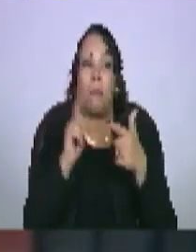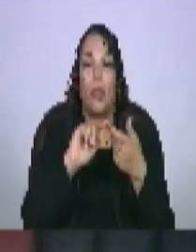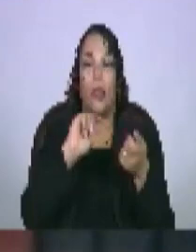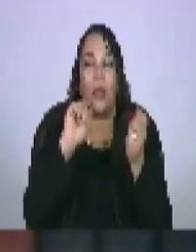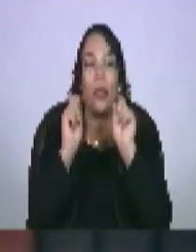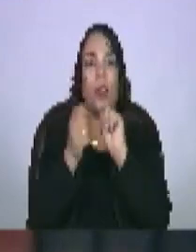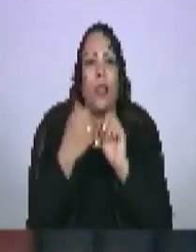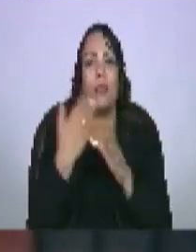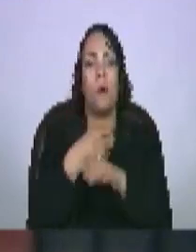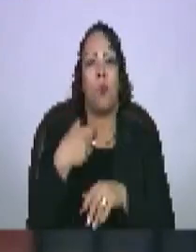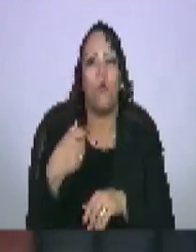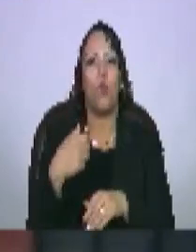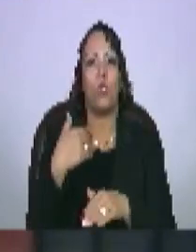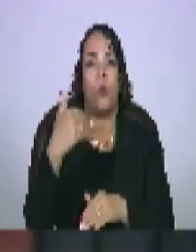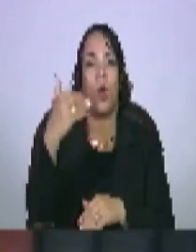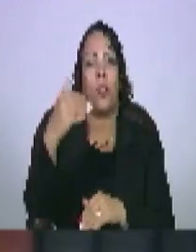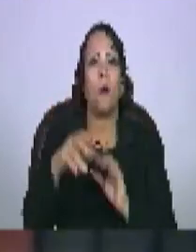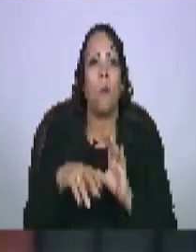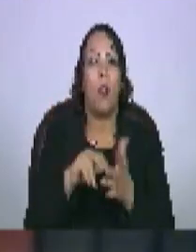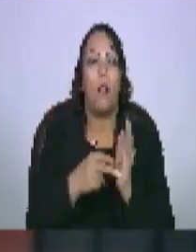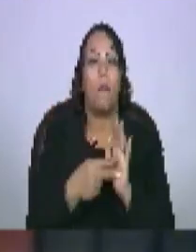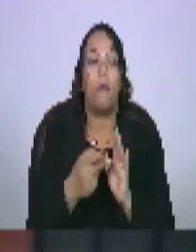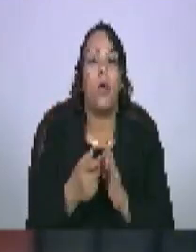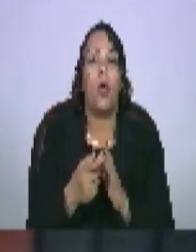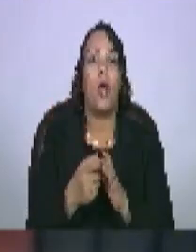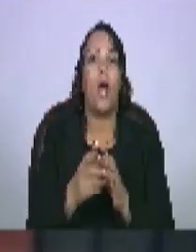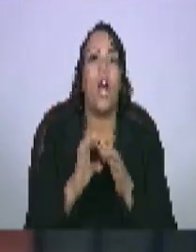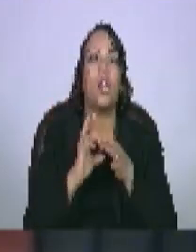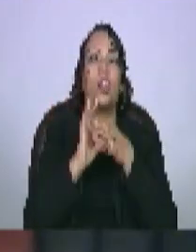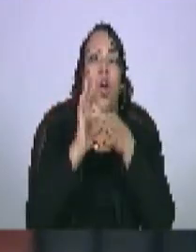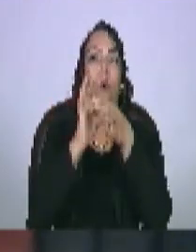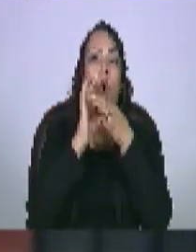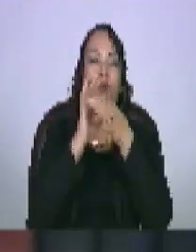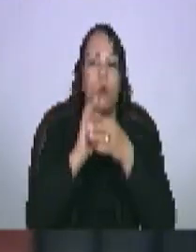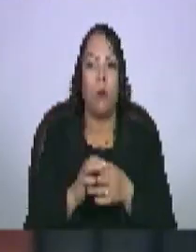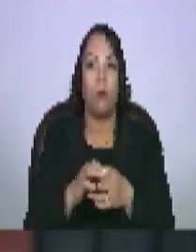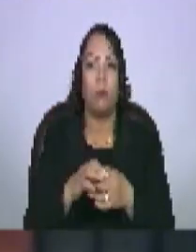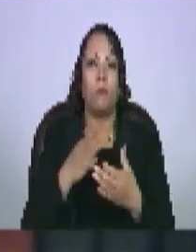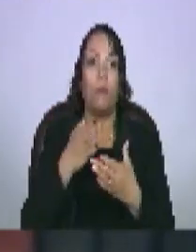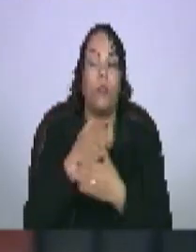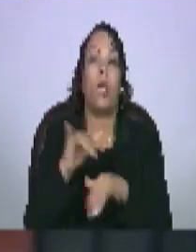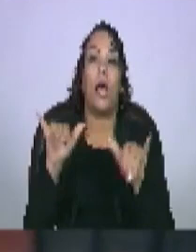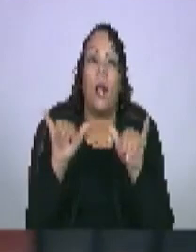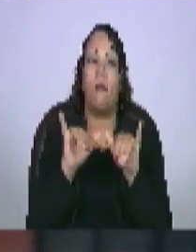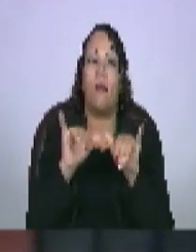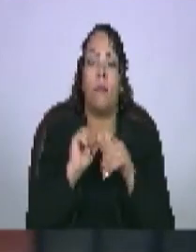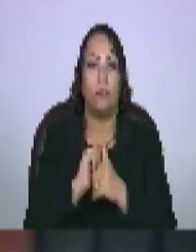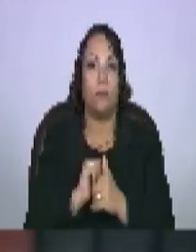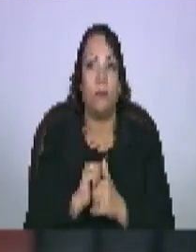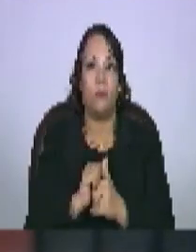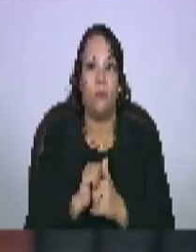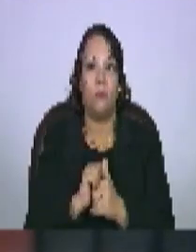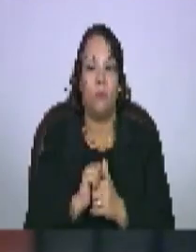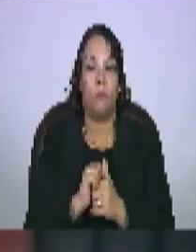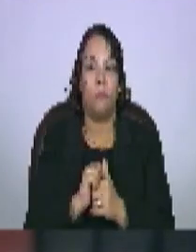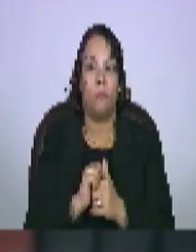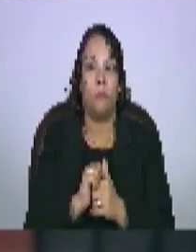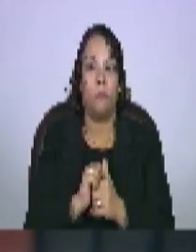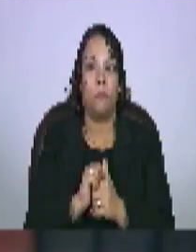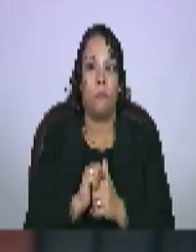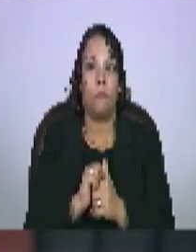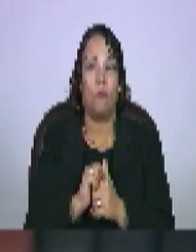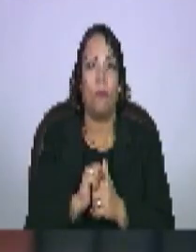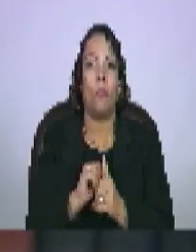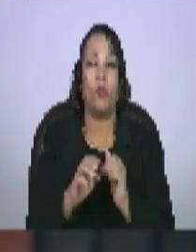التكنولوجيا المتقدمه الى وسيله تواصل تدخل من خلاله على الانترنت